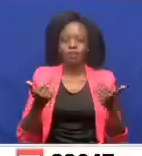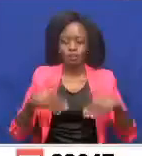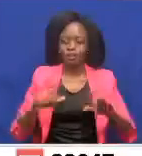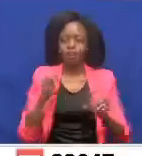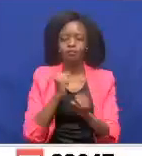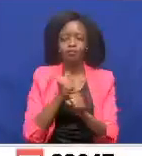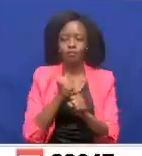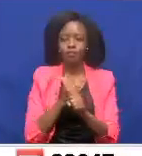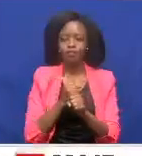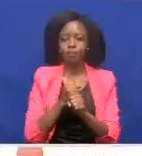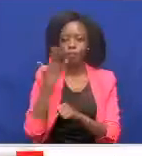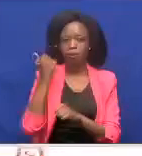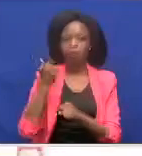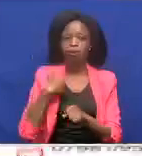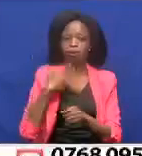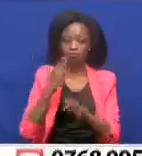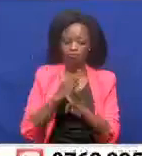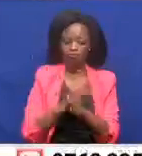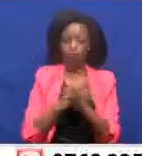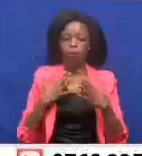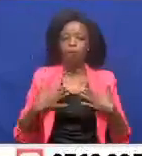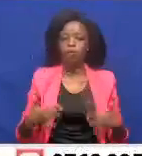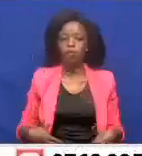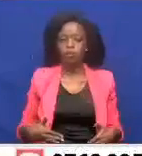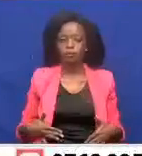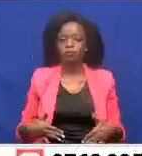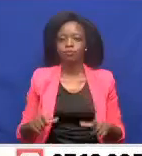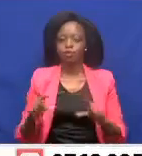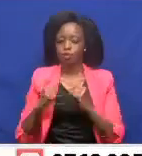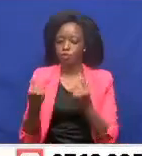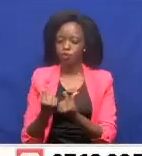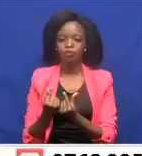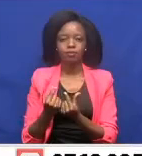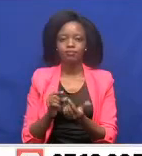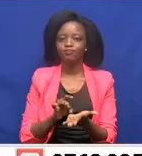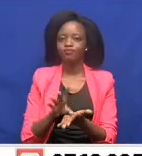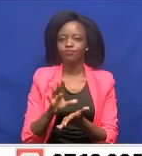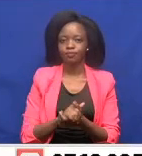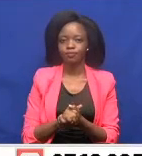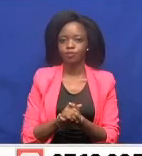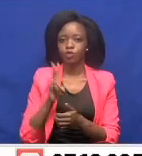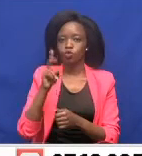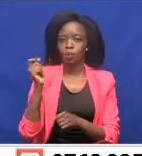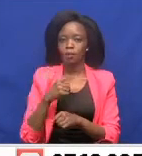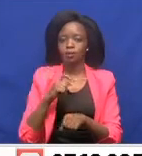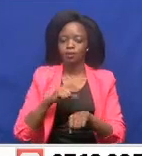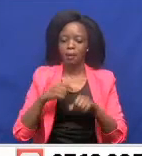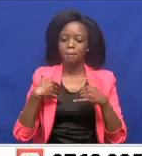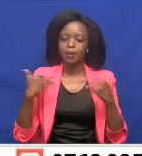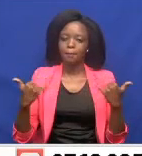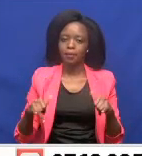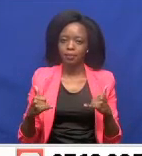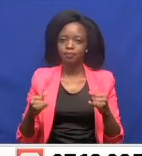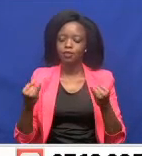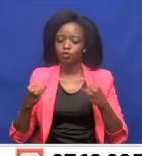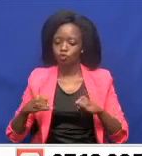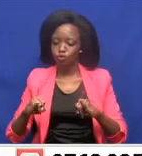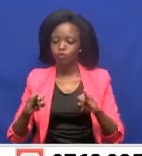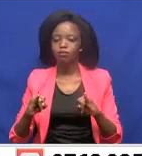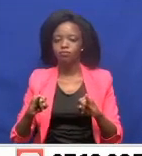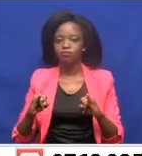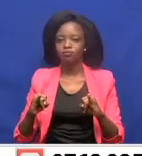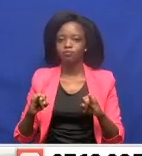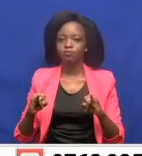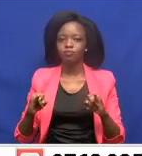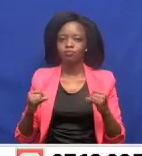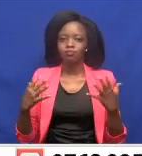career after being hit by injury, and the club in tandem. Miezi mbili nikija kiwanjani nikajaribu physio